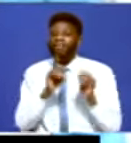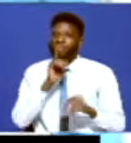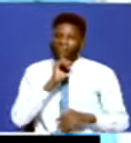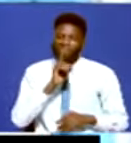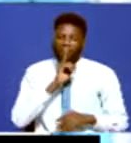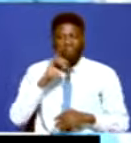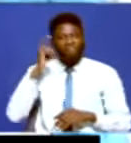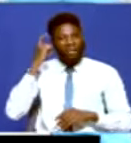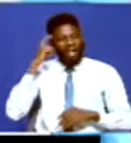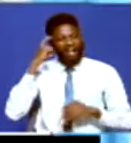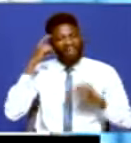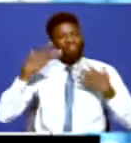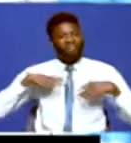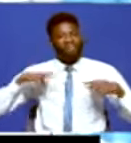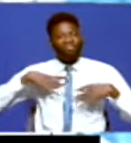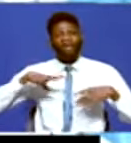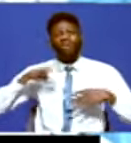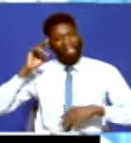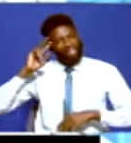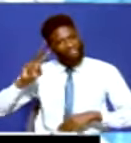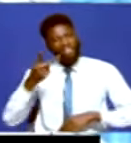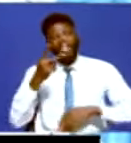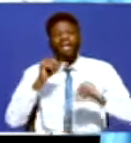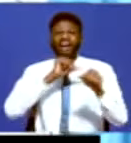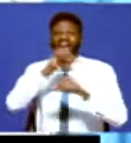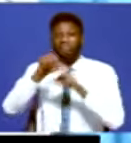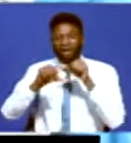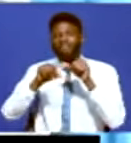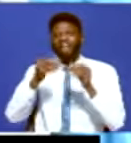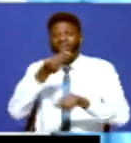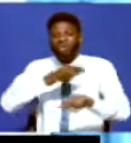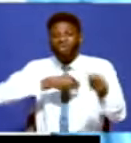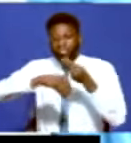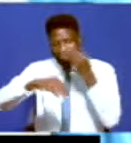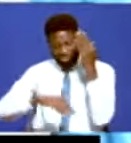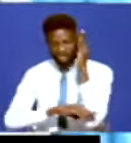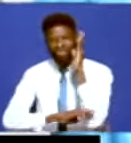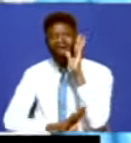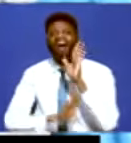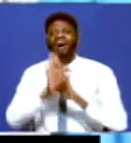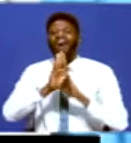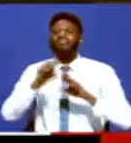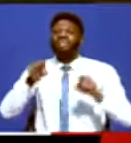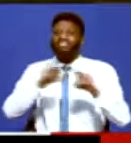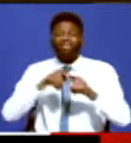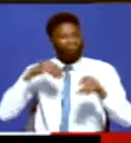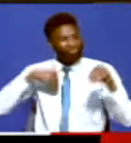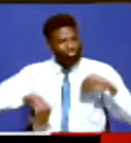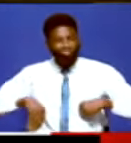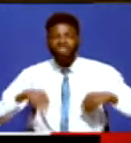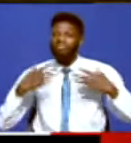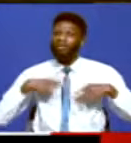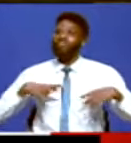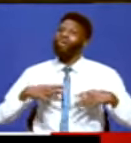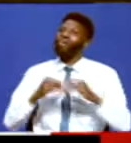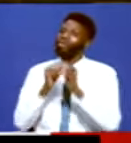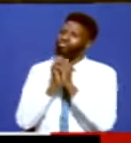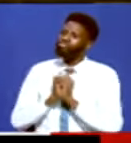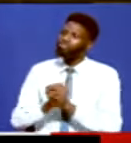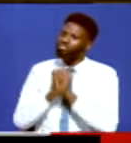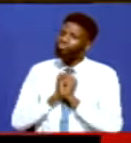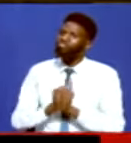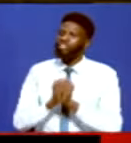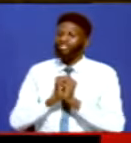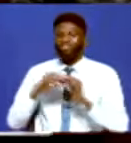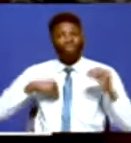juu ya bottom up or whatever you're calling it na ufisadi na kuabudu ufisadi. Haya yanajiri huko seneta wa Baringo